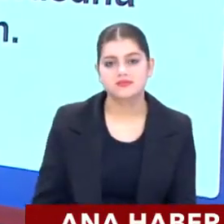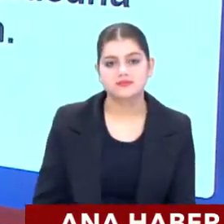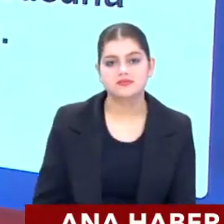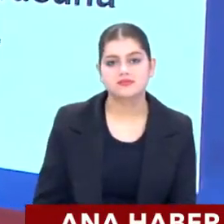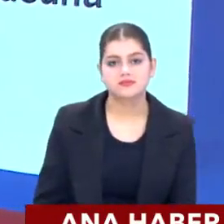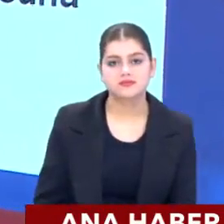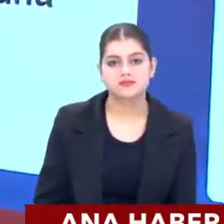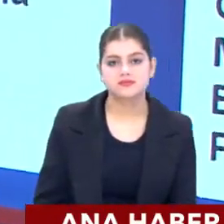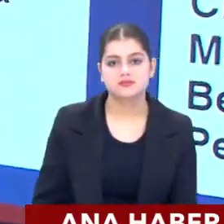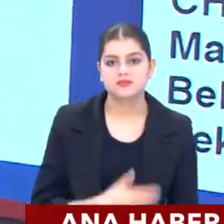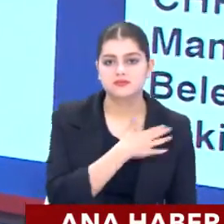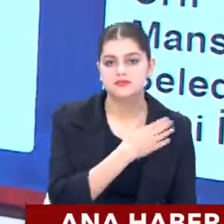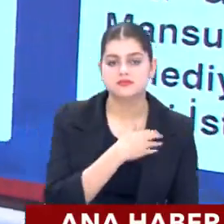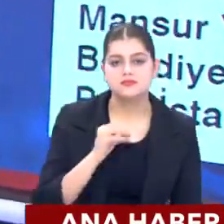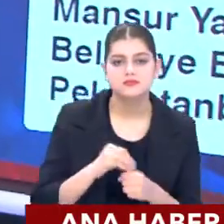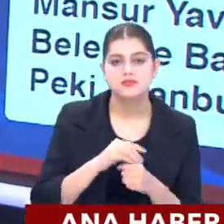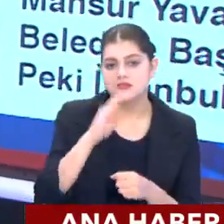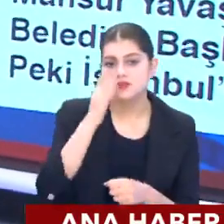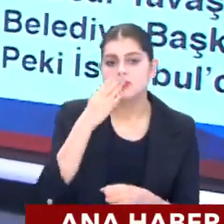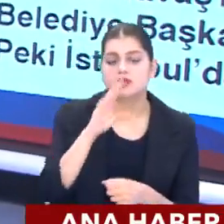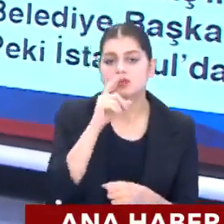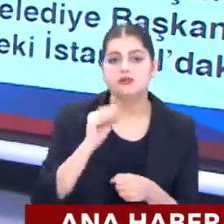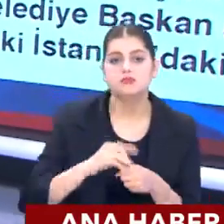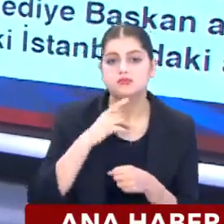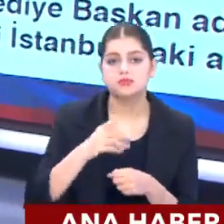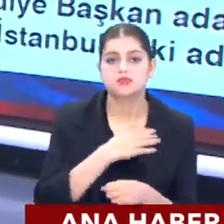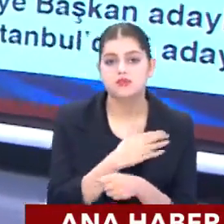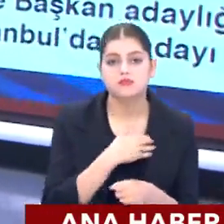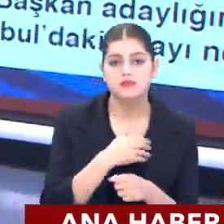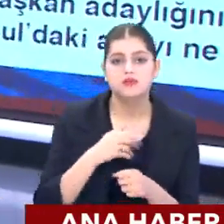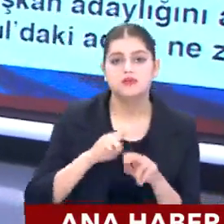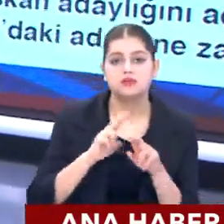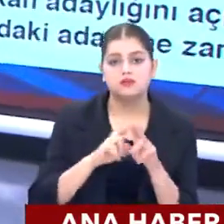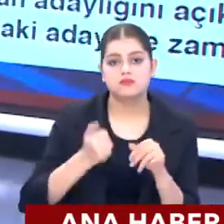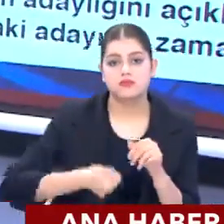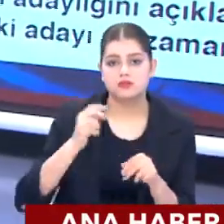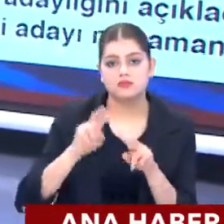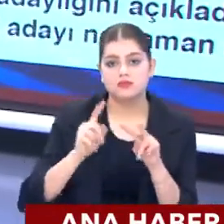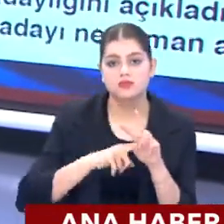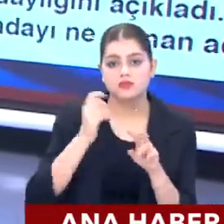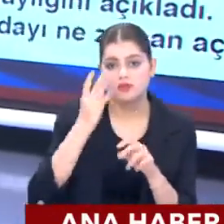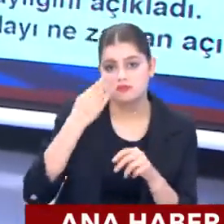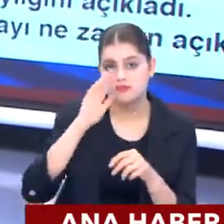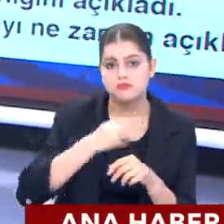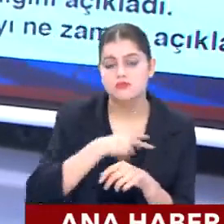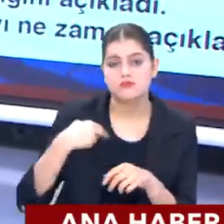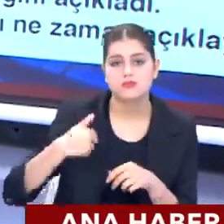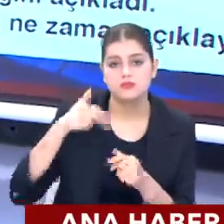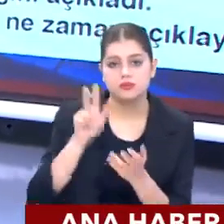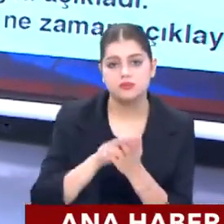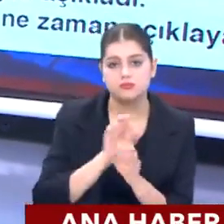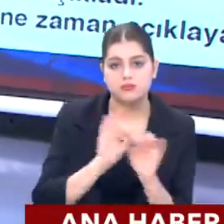şimdi Cumhuriyet Halk Partisi'ni İstanbul adayı kim peki CHP Genel Başkanı Kemal Kılıçdaroğlu Mansur Yavaş'ın Ankara Büyükşehir Belediye Başkanlığı